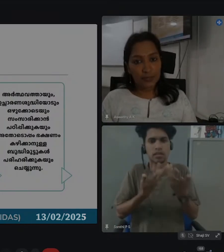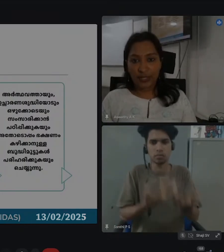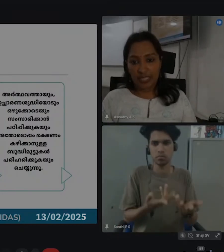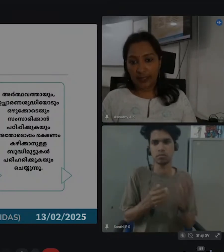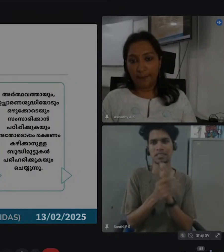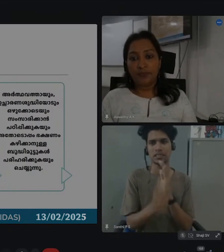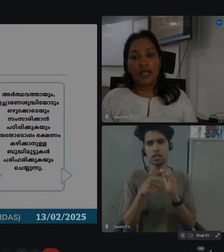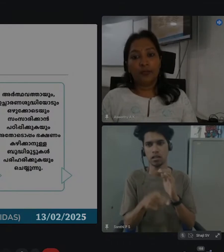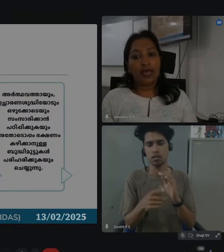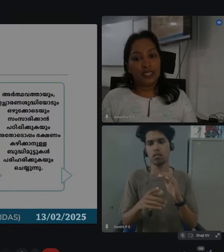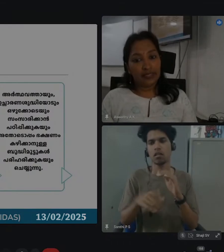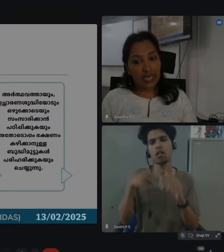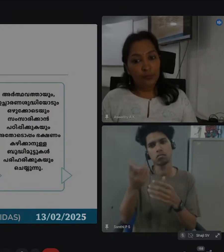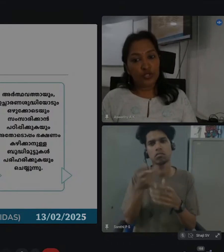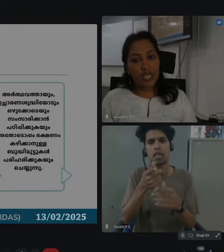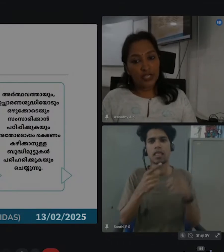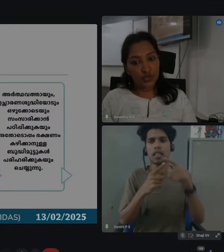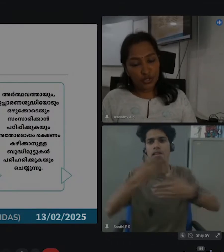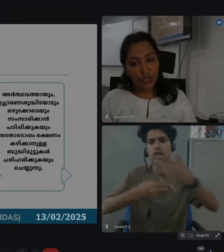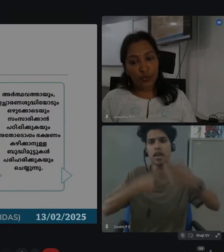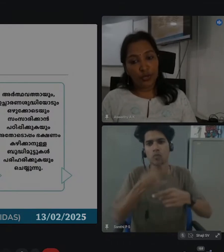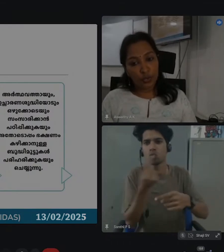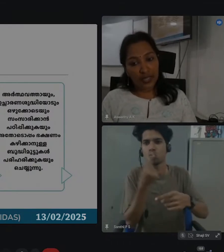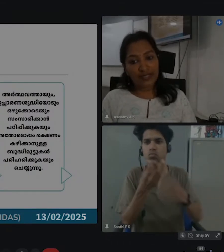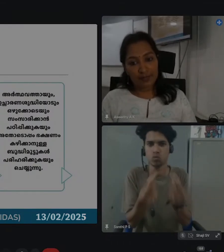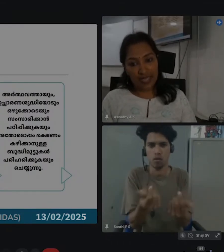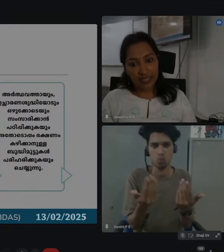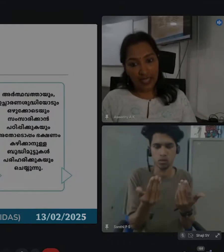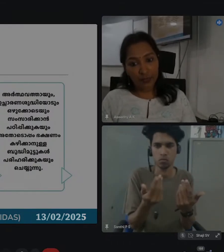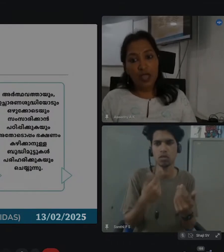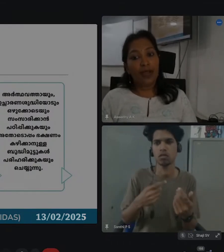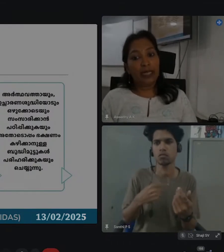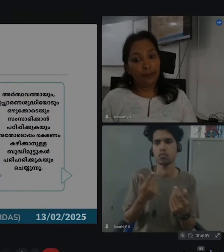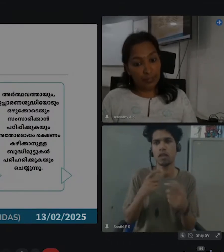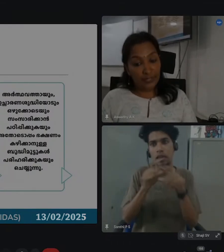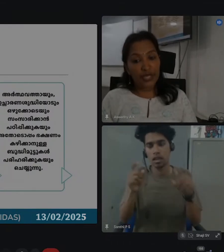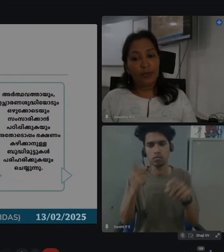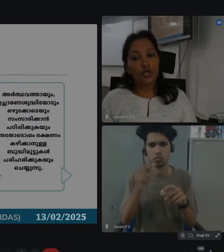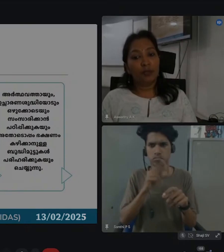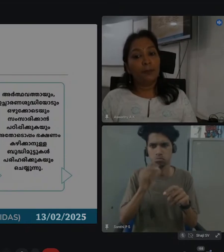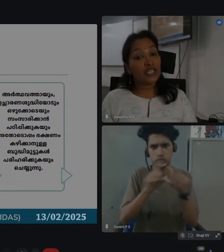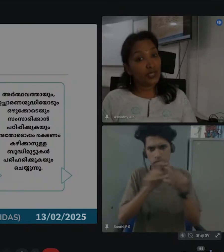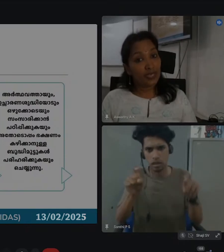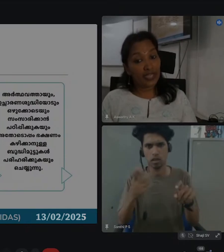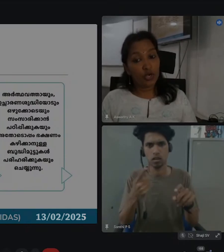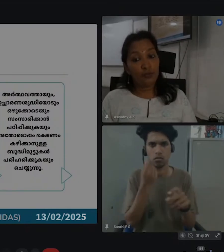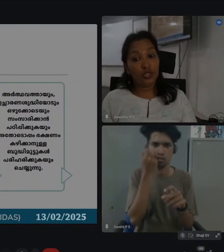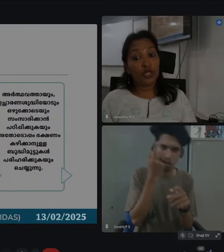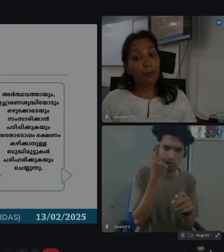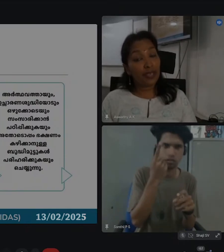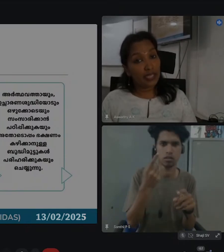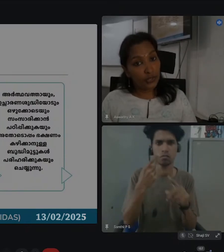നമുക്ക് മെച്ചപ്പെടുത്തിയെടുക്കാം. അതുപോലെ അർത്ഥവത്തായും ഉച്ചാരണശുദ്ധിയോടും ഒഴുക്കോടെയും സംസാരിക്കാനും പഠിപ്പിക്കുകയും അതോടൊപ്പം ഭക്ഷണം